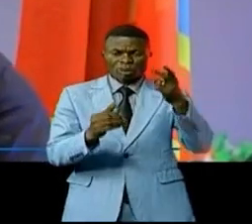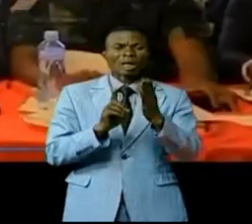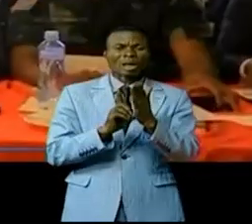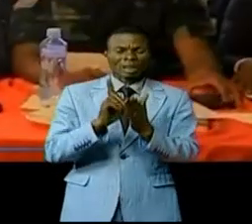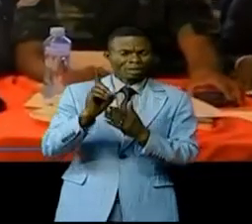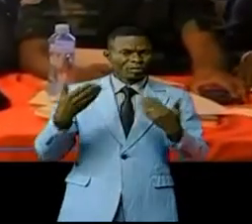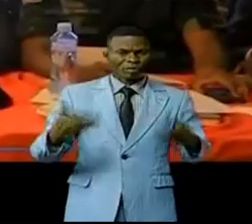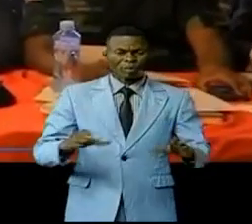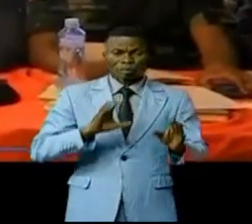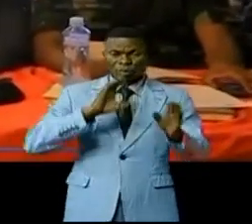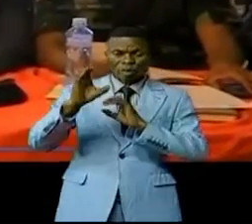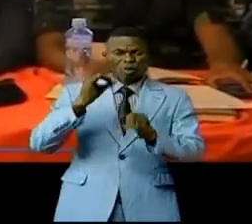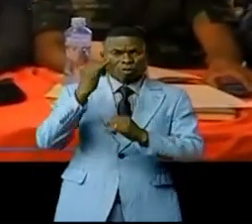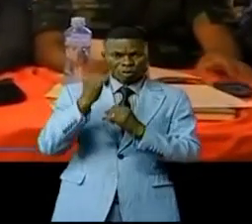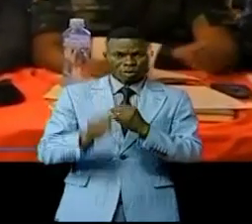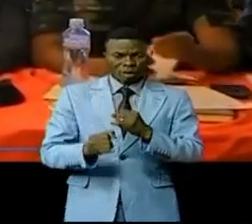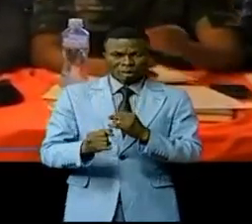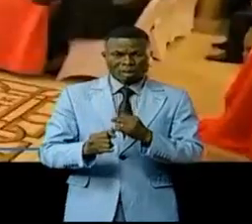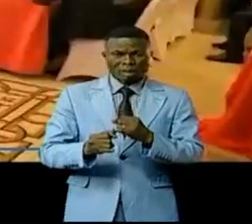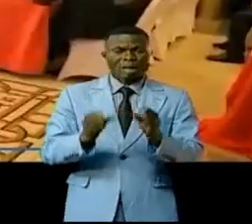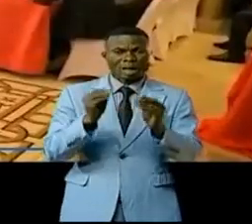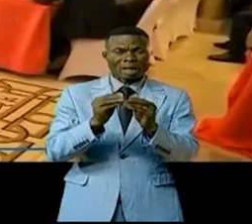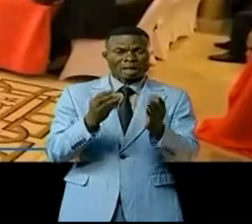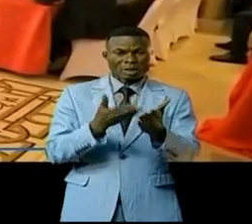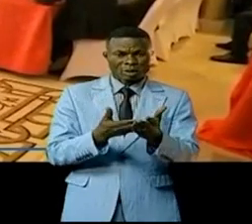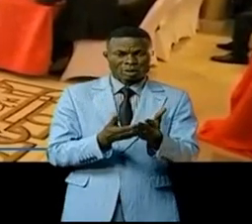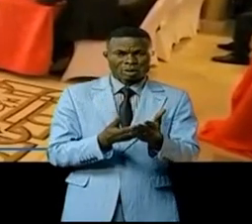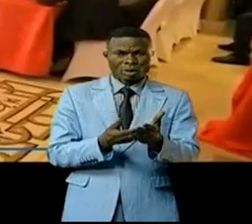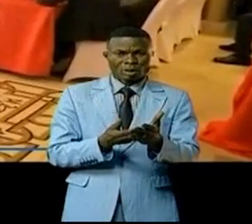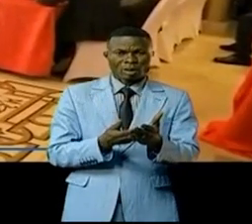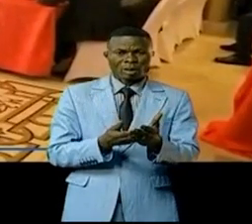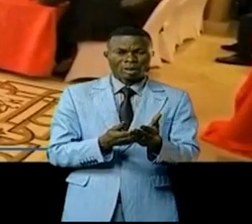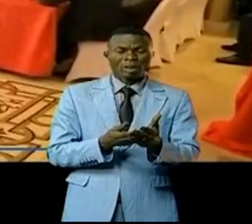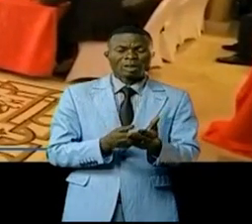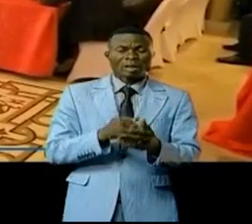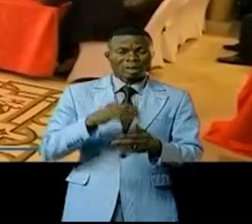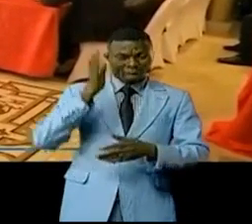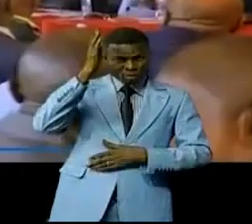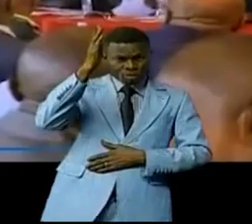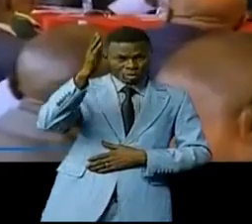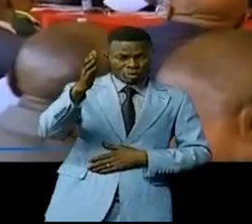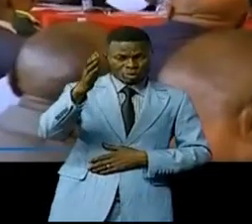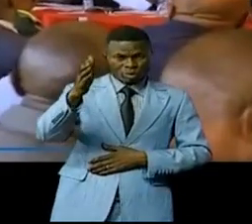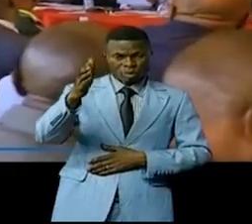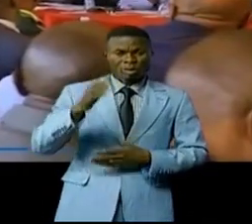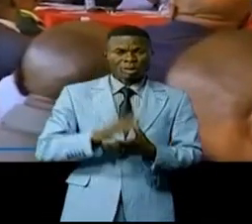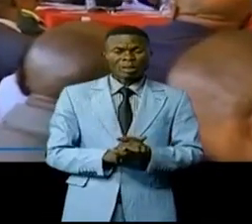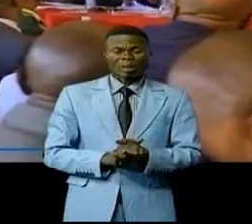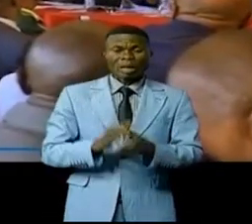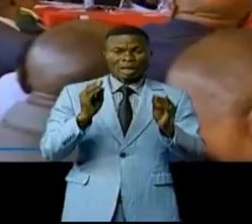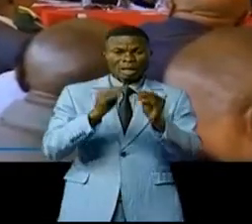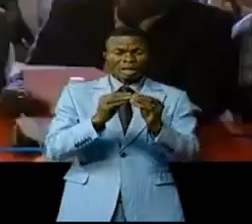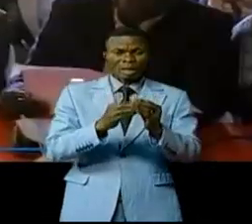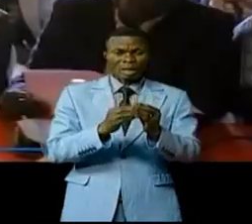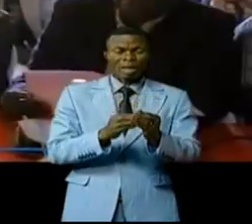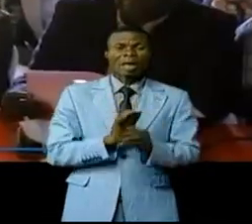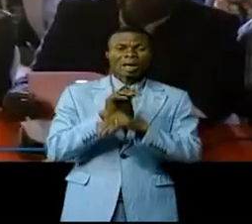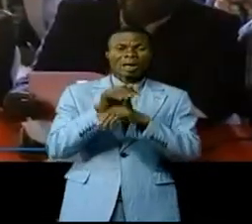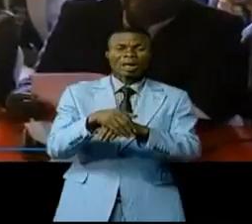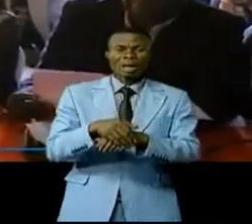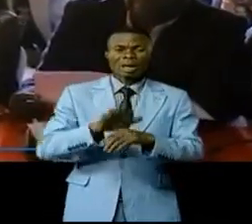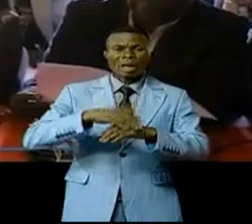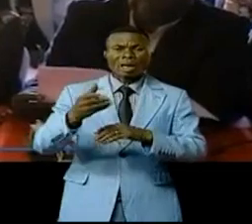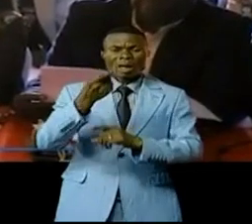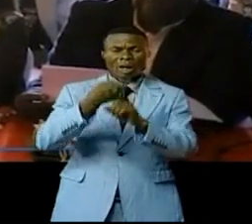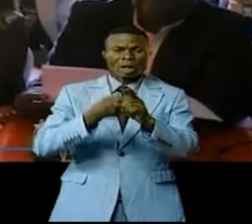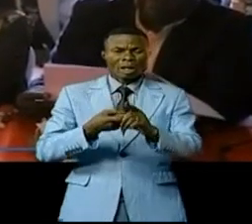développement. Un communiqué final sanctionnant cette rencontre est attendu. Dans les heures qui suivent, signalons que cette assise intervient après celle du